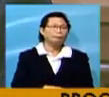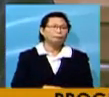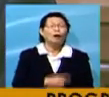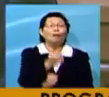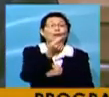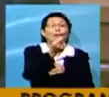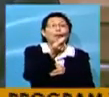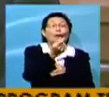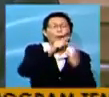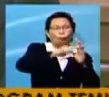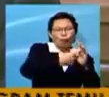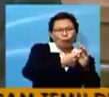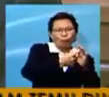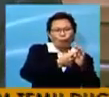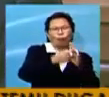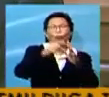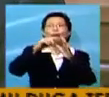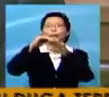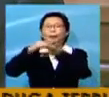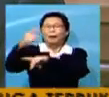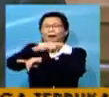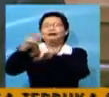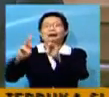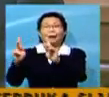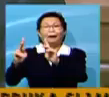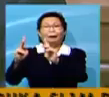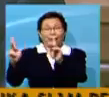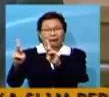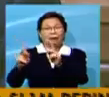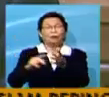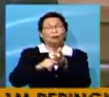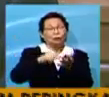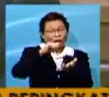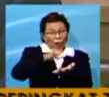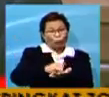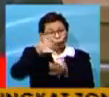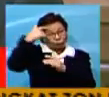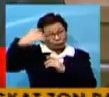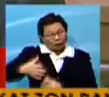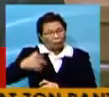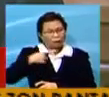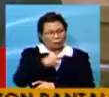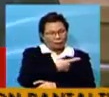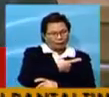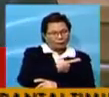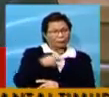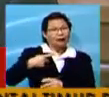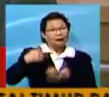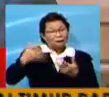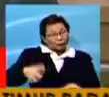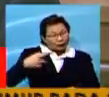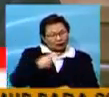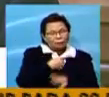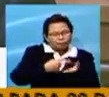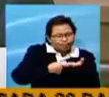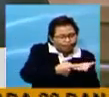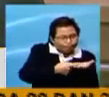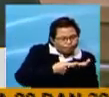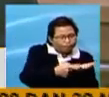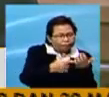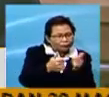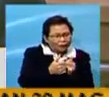harga tersebut bermula pada hari Khamis. Ini adalah keputusan selepas kita melakukan perbincangan